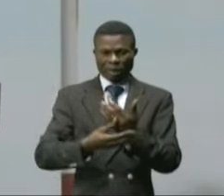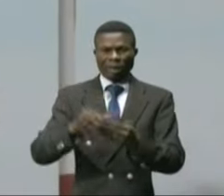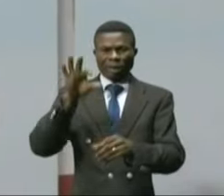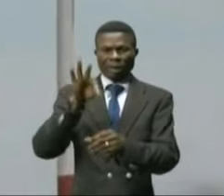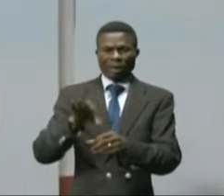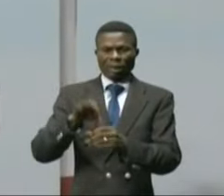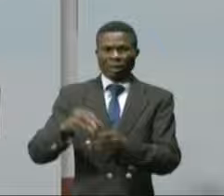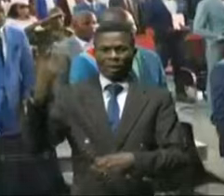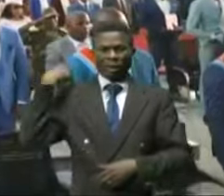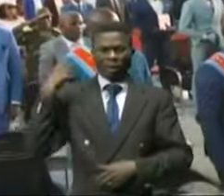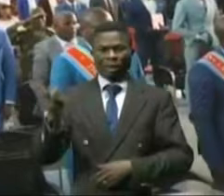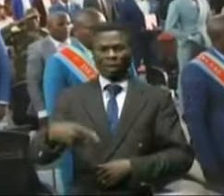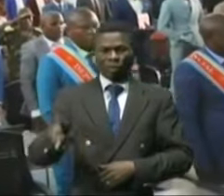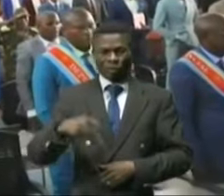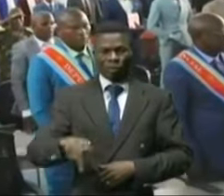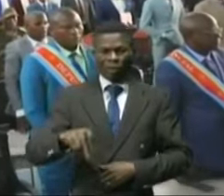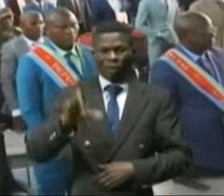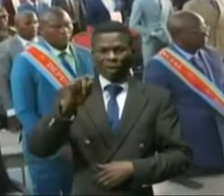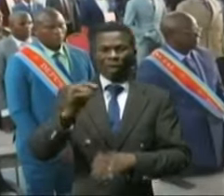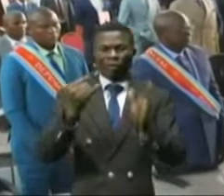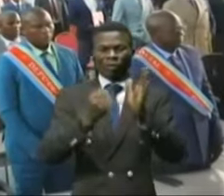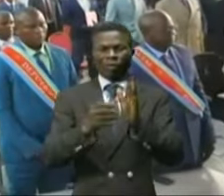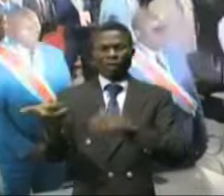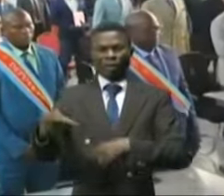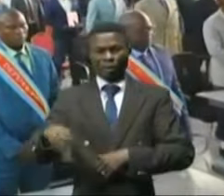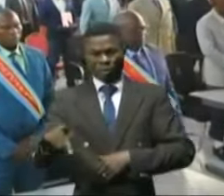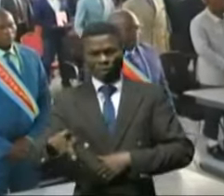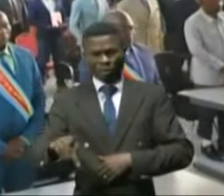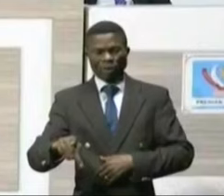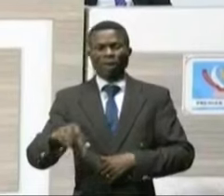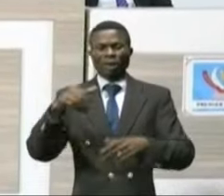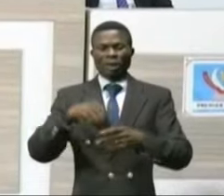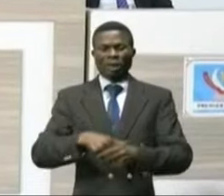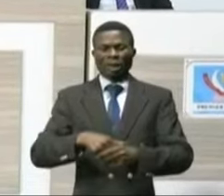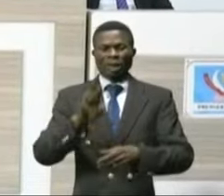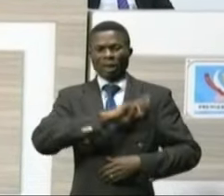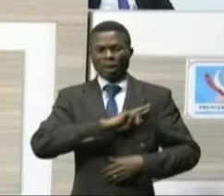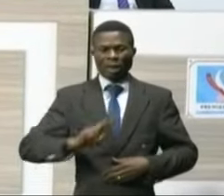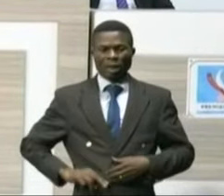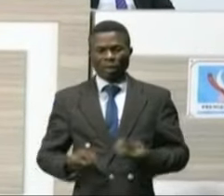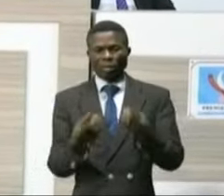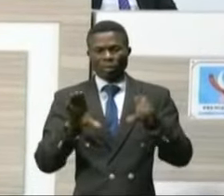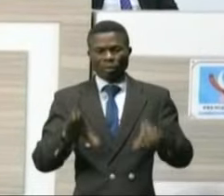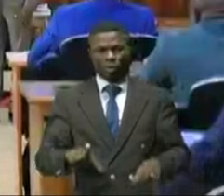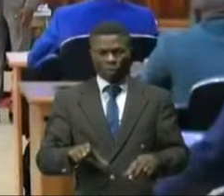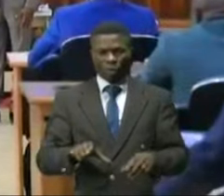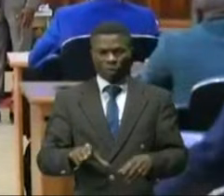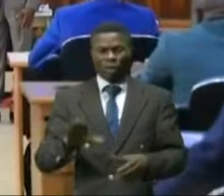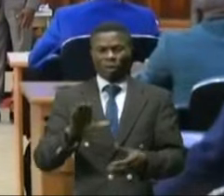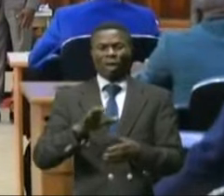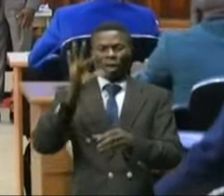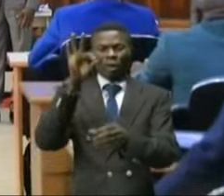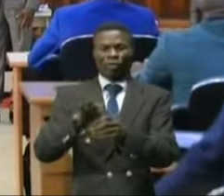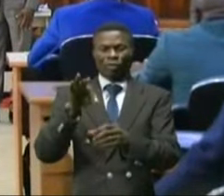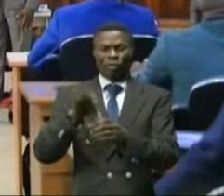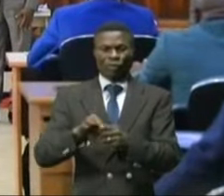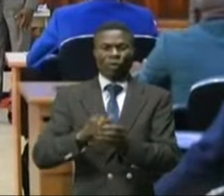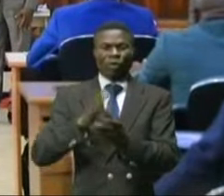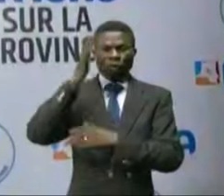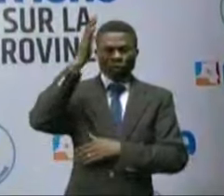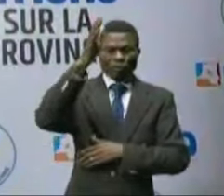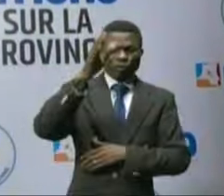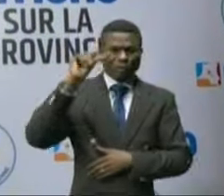député provincial de 26 provinces qui compte le pays de Lumumba éliront le futur gouverneur et